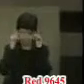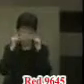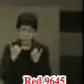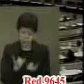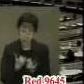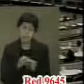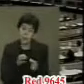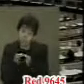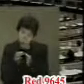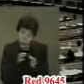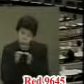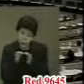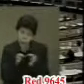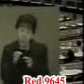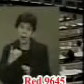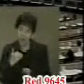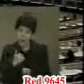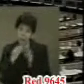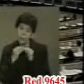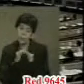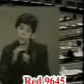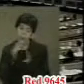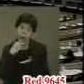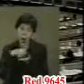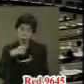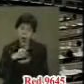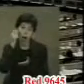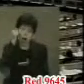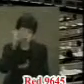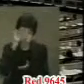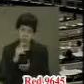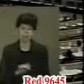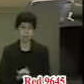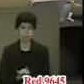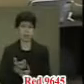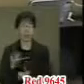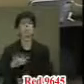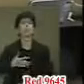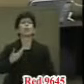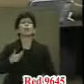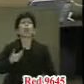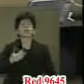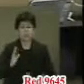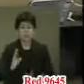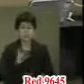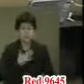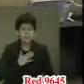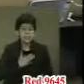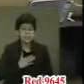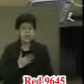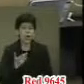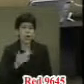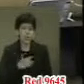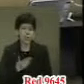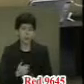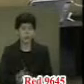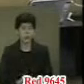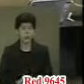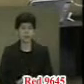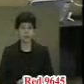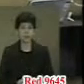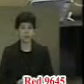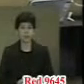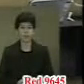ำลังชี้แจงให้ที่ประชุมเข้าใจและท่านใจร้อนไปหน่อยฟังอีกสักนิดไม่ได้เลยครับ